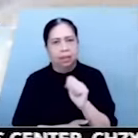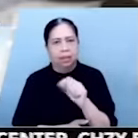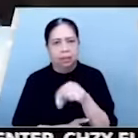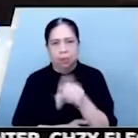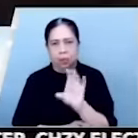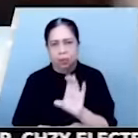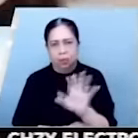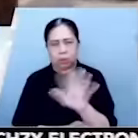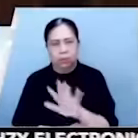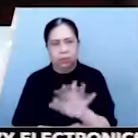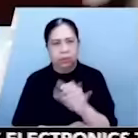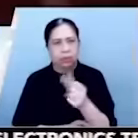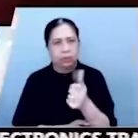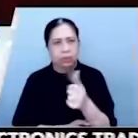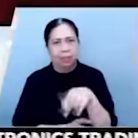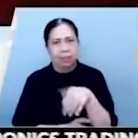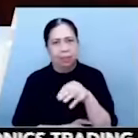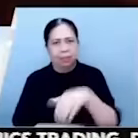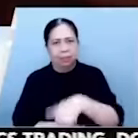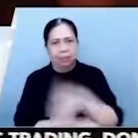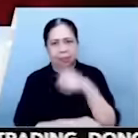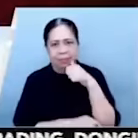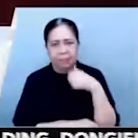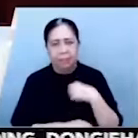alas 10 kagabi.